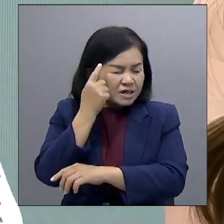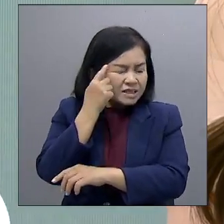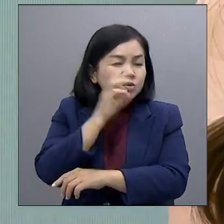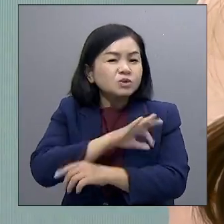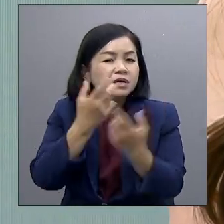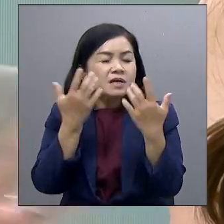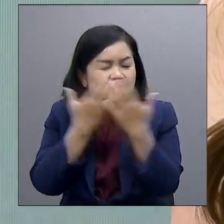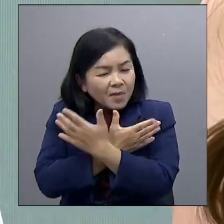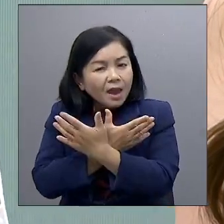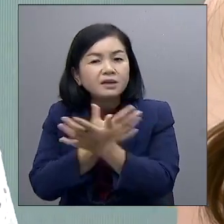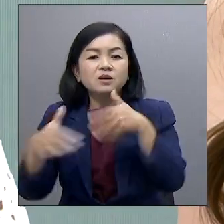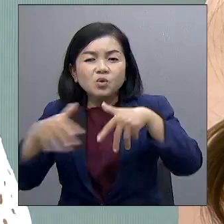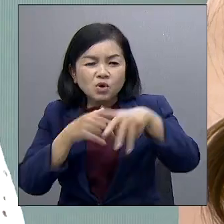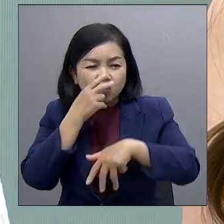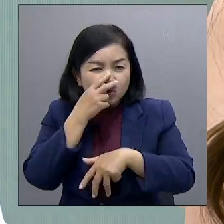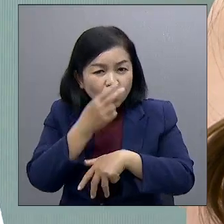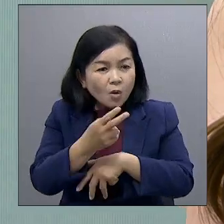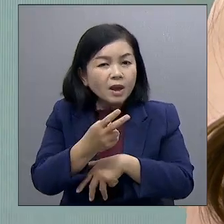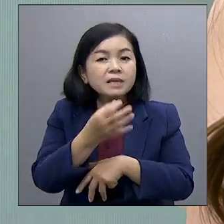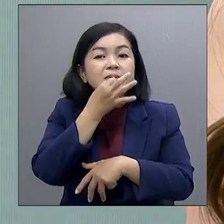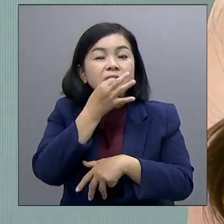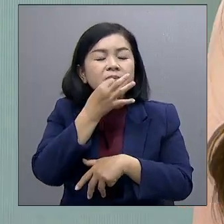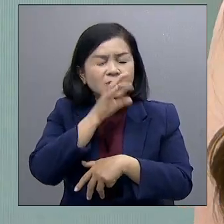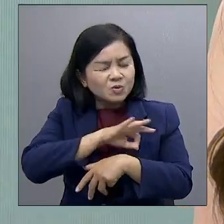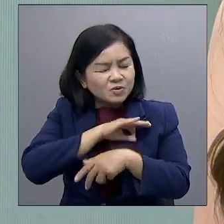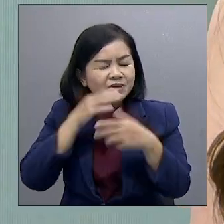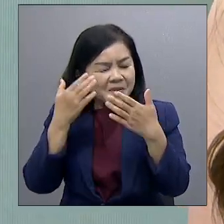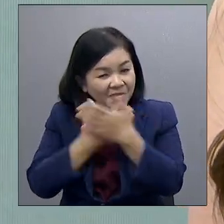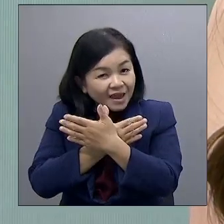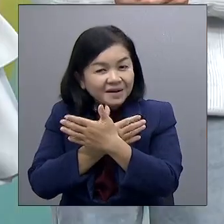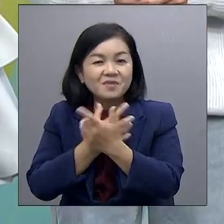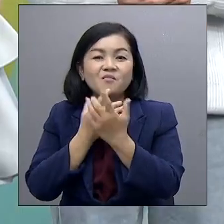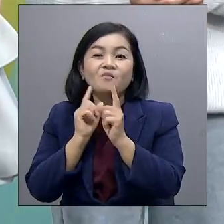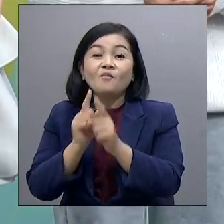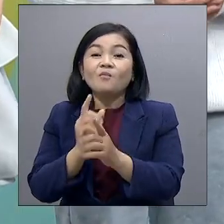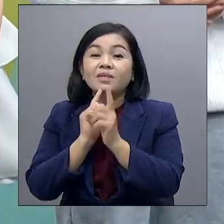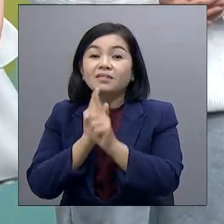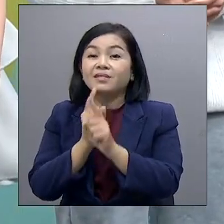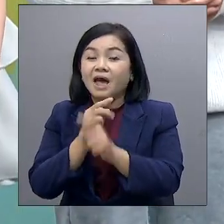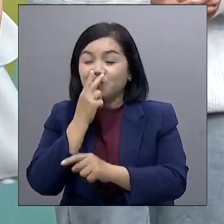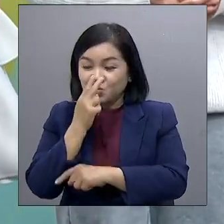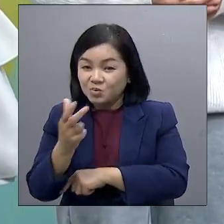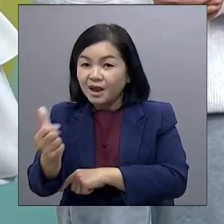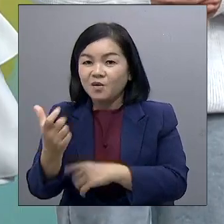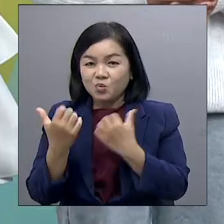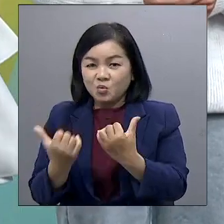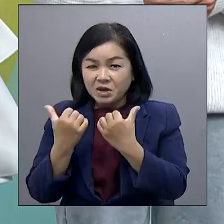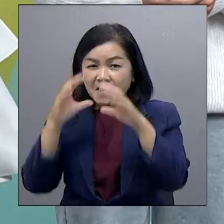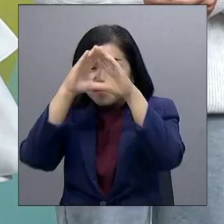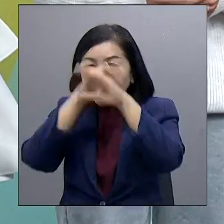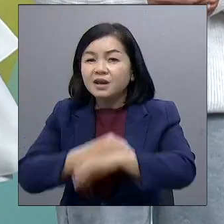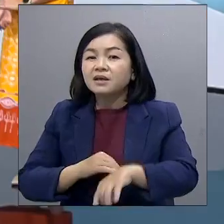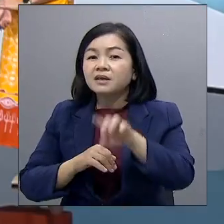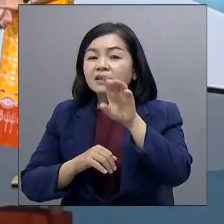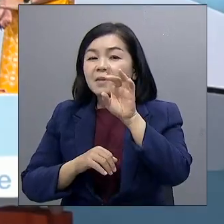แล้วก็มุมมองของประชาชนทั่วไปที่เห็นอาชีพนี้เปลี่ยนไปด้วยค่ะก็ฝากด้วยอ่านะคะอ้าติดตามได้เลยวันนี้ 20:15